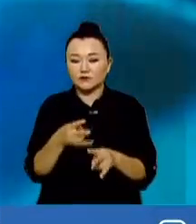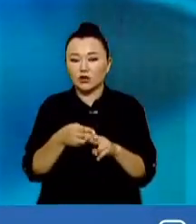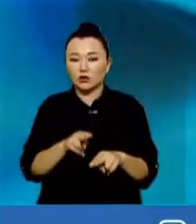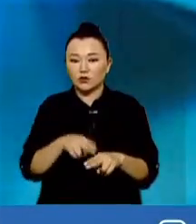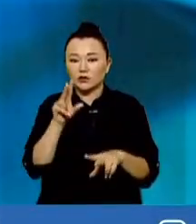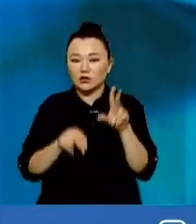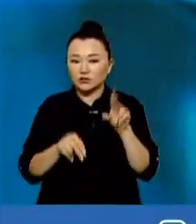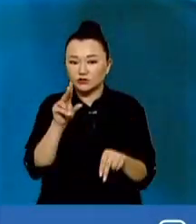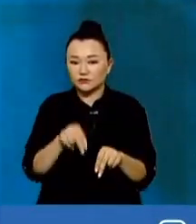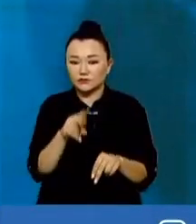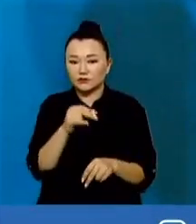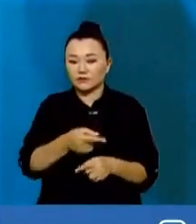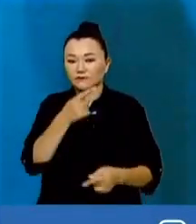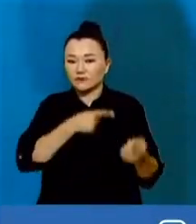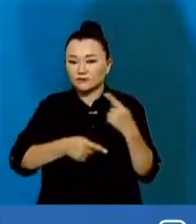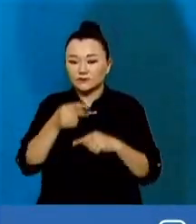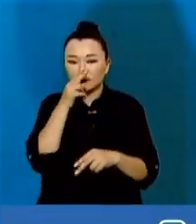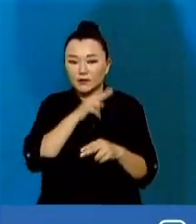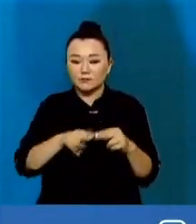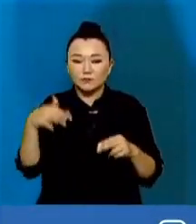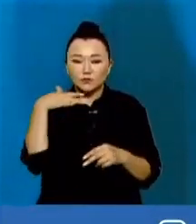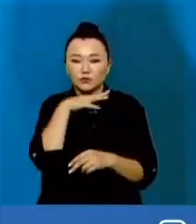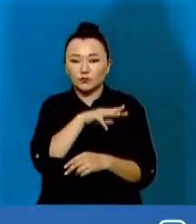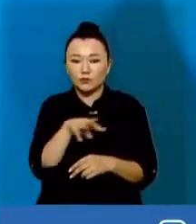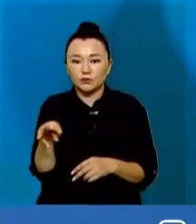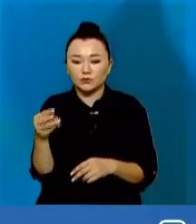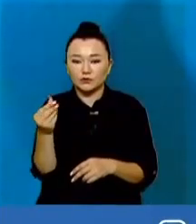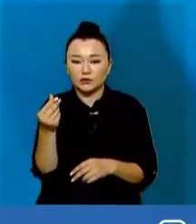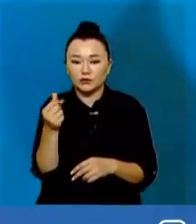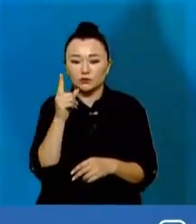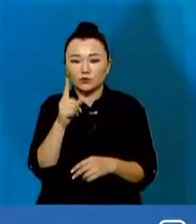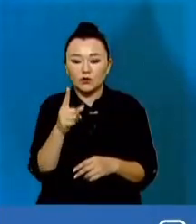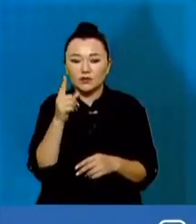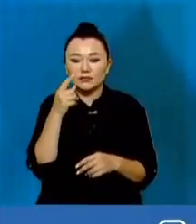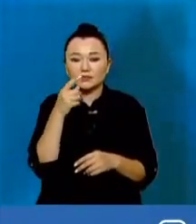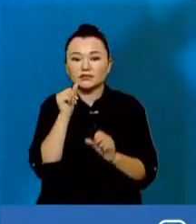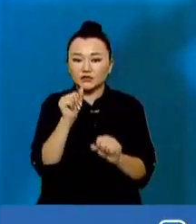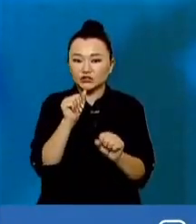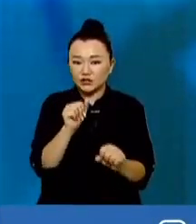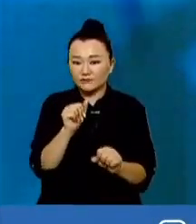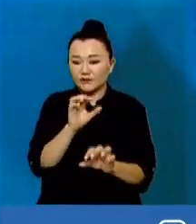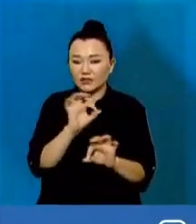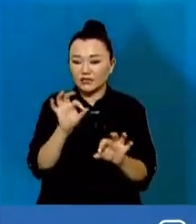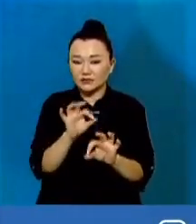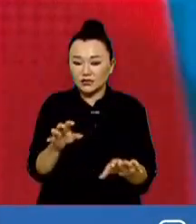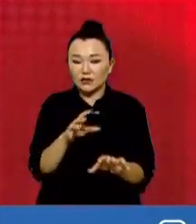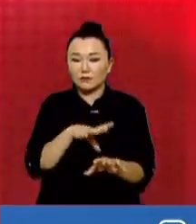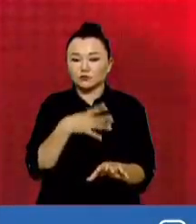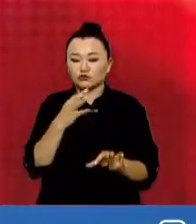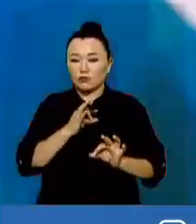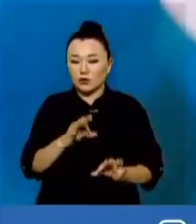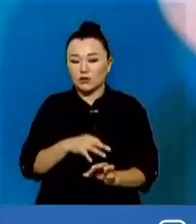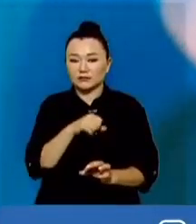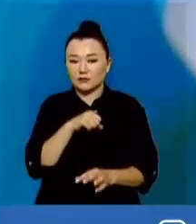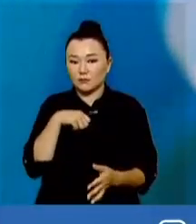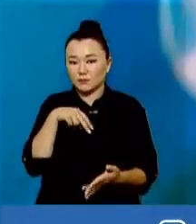которые рассчитывают на возврат потерянных многомиллионных средств. Однако сторона защиты уверяет, что экс-прокурор сама